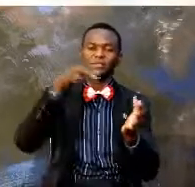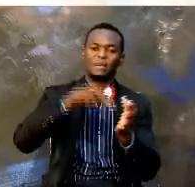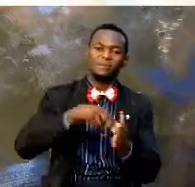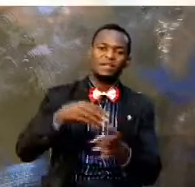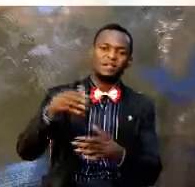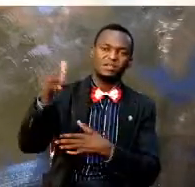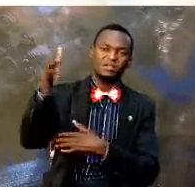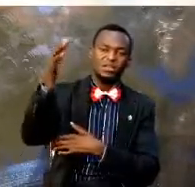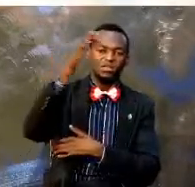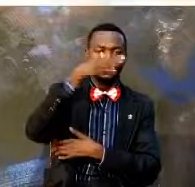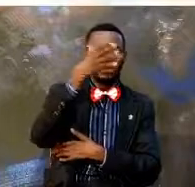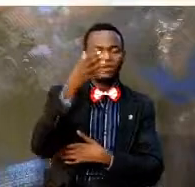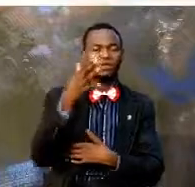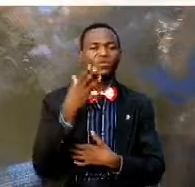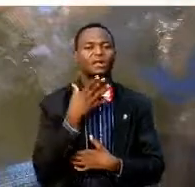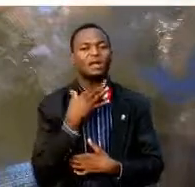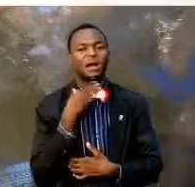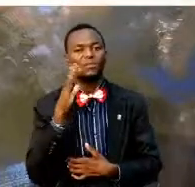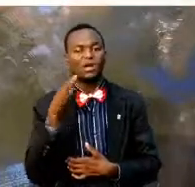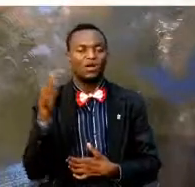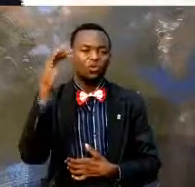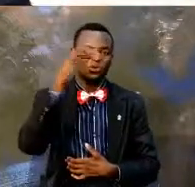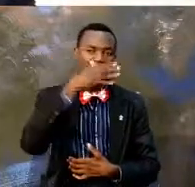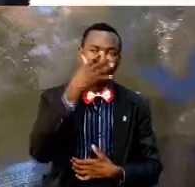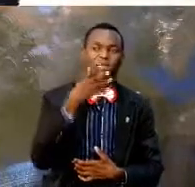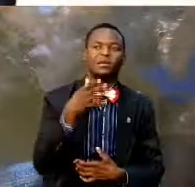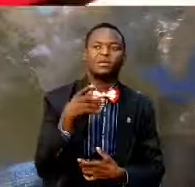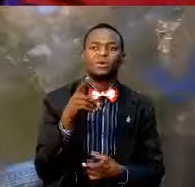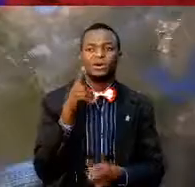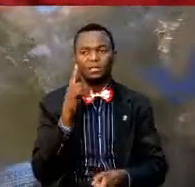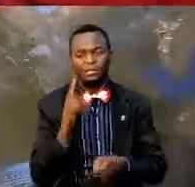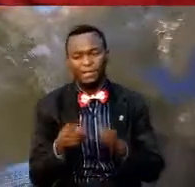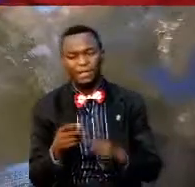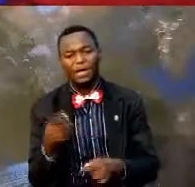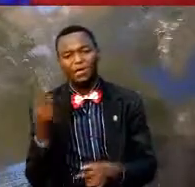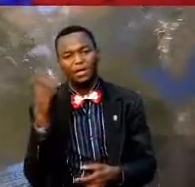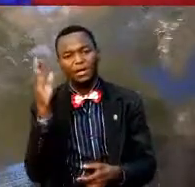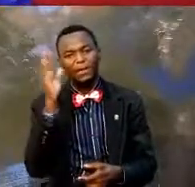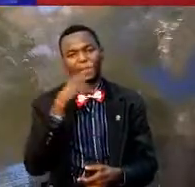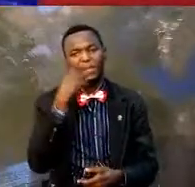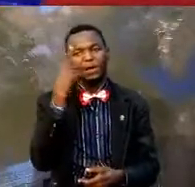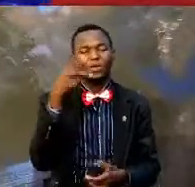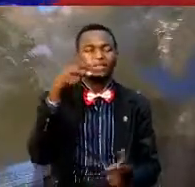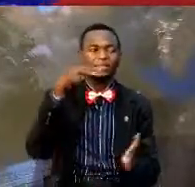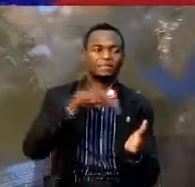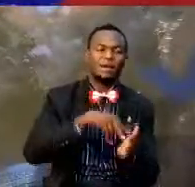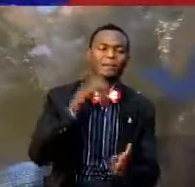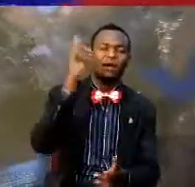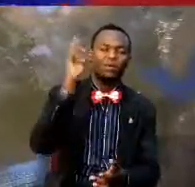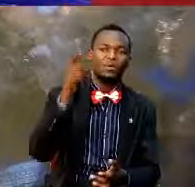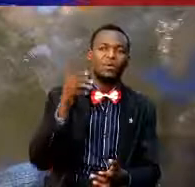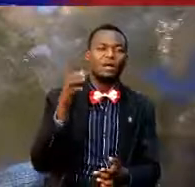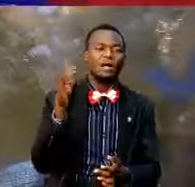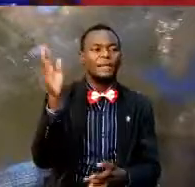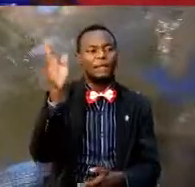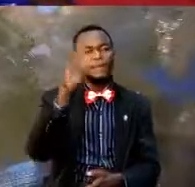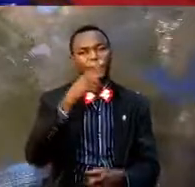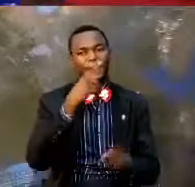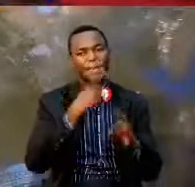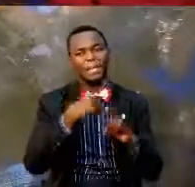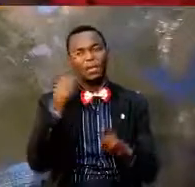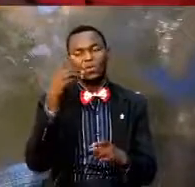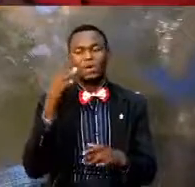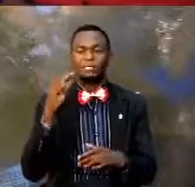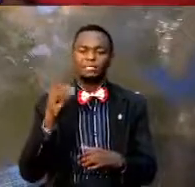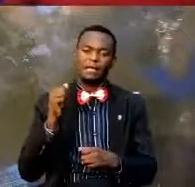leo. Ikiwa ni shauku yako popote ulipo, sembea. Iwanda ni mara ya kwanza, simama pale ulipo. Kama ni nyumbani kwako, piga hatua mbele ya